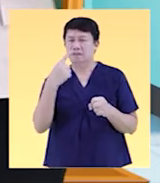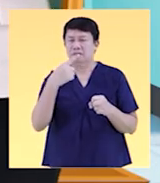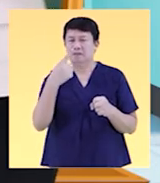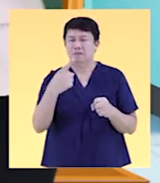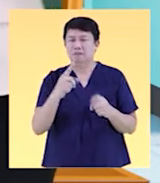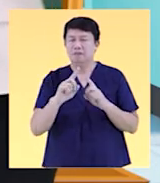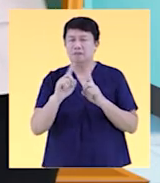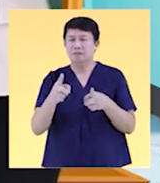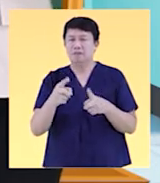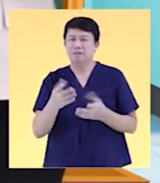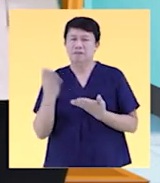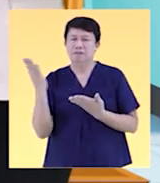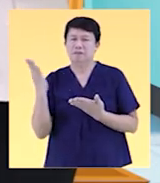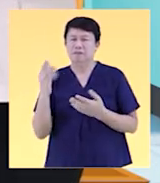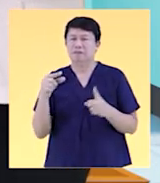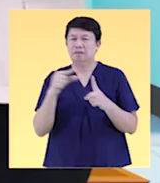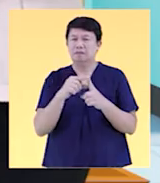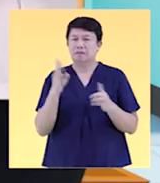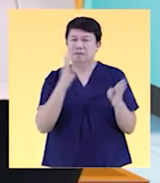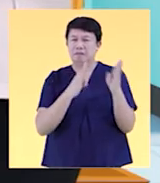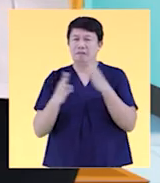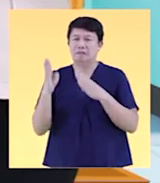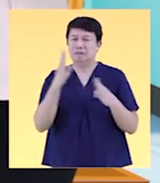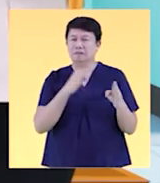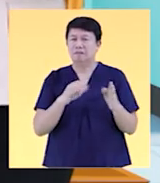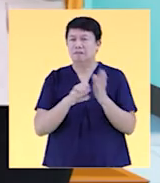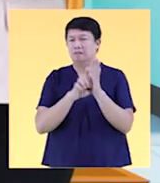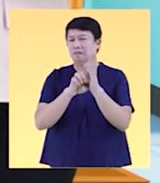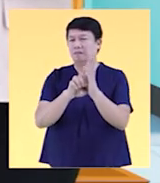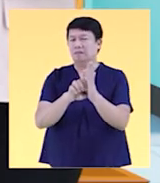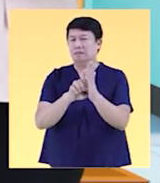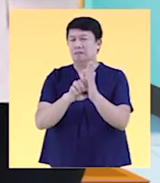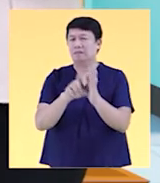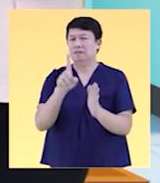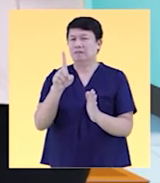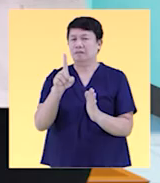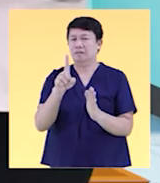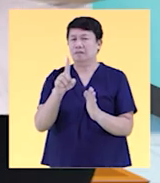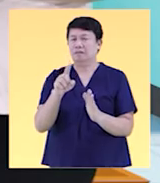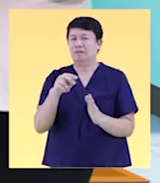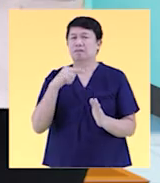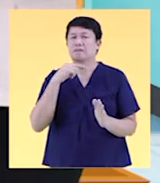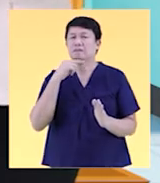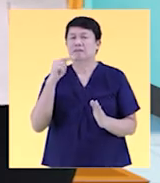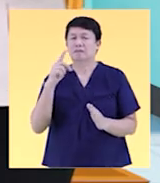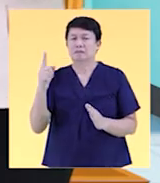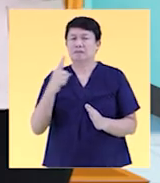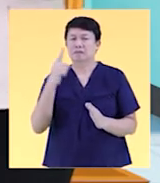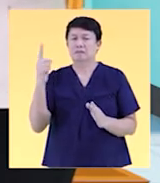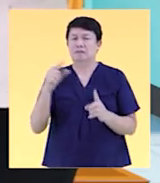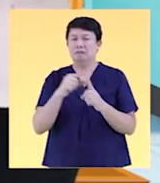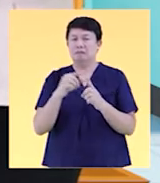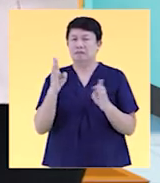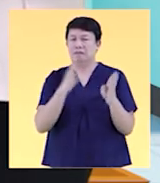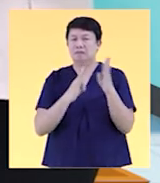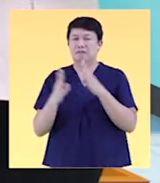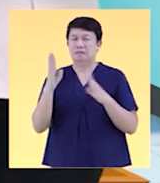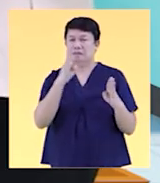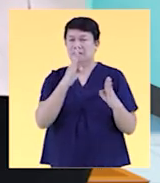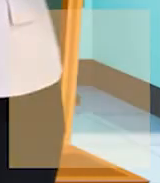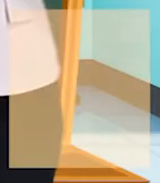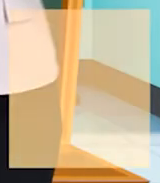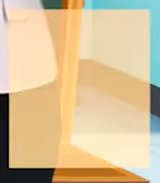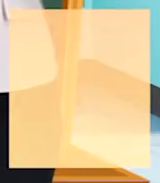dito. Ang word problem na ito ay isang halimbawa ng non-routine word problem.